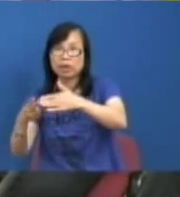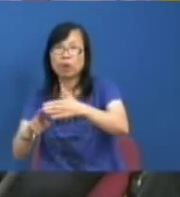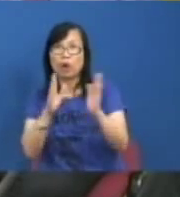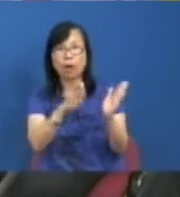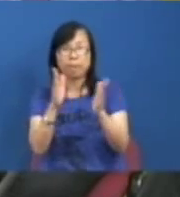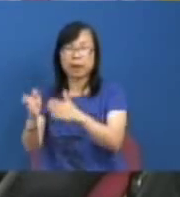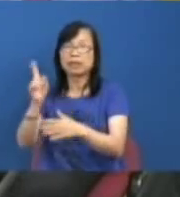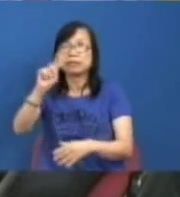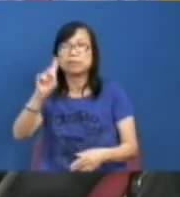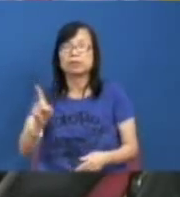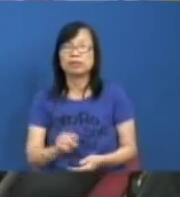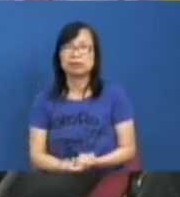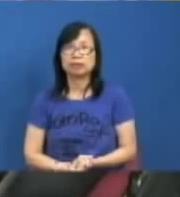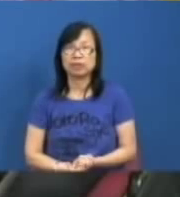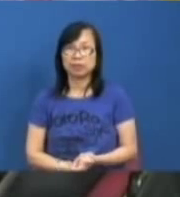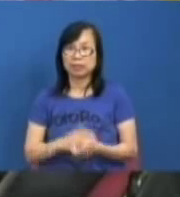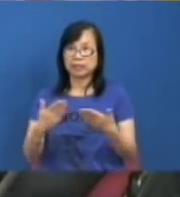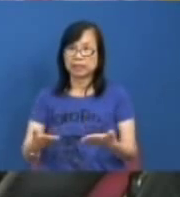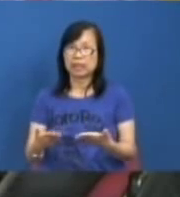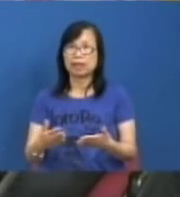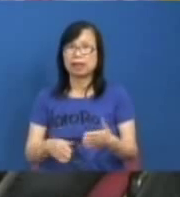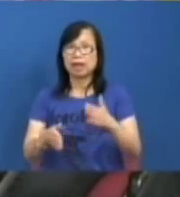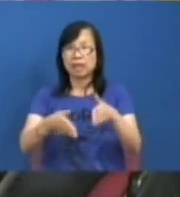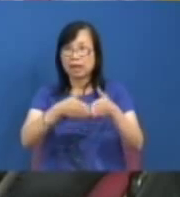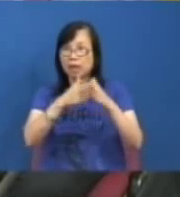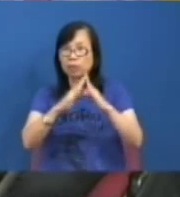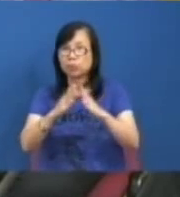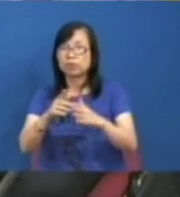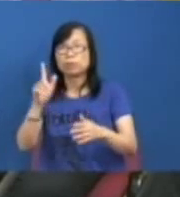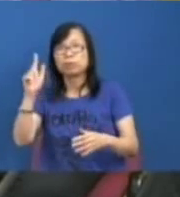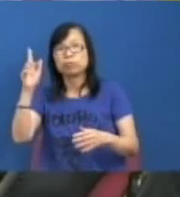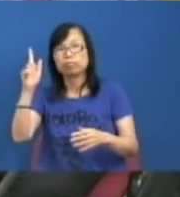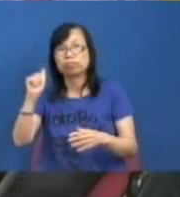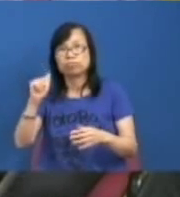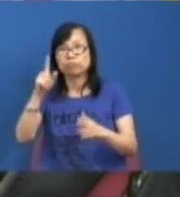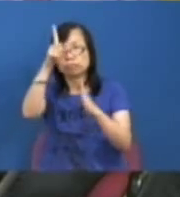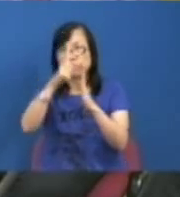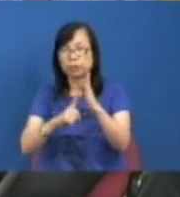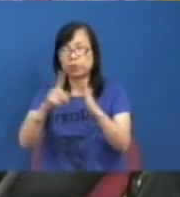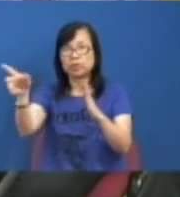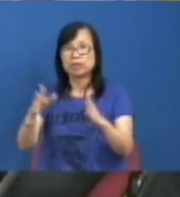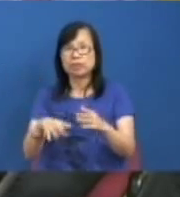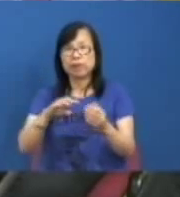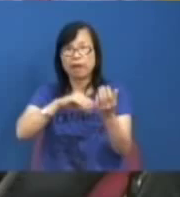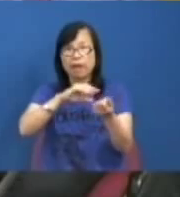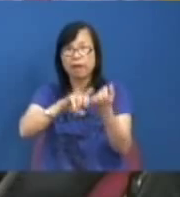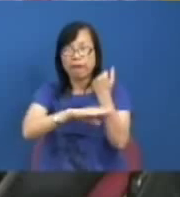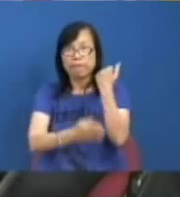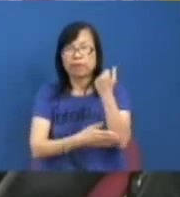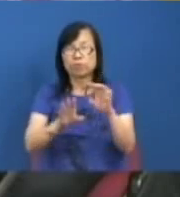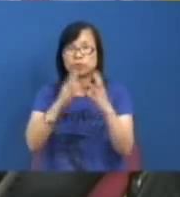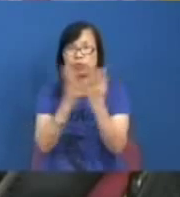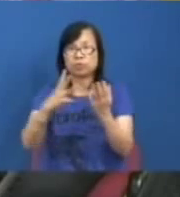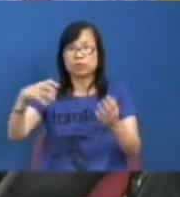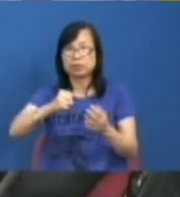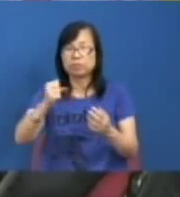排點咯。因為始終而家咧就係樓宇越嚟越老舊咧，咁其實啲法團主席咧喺個樓宇或者渠